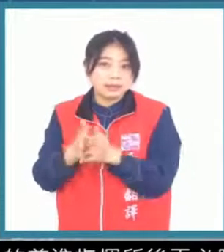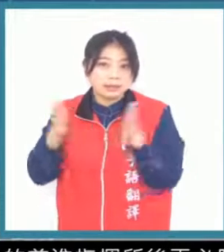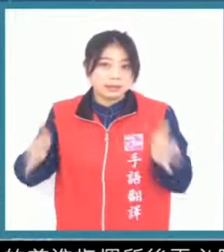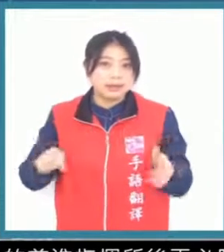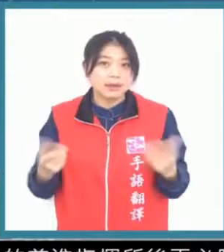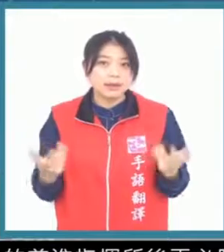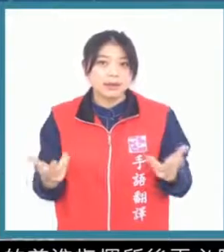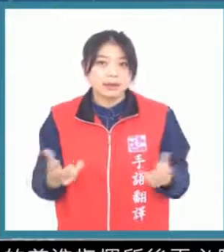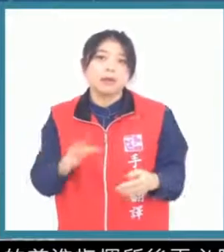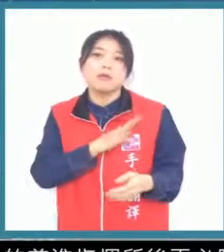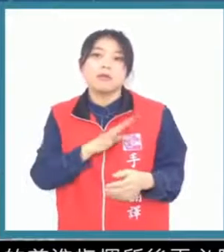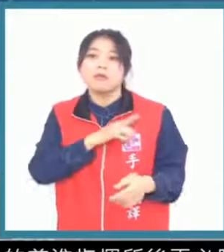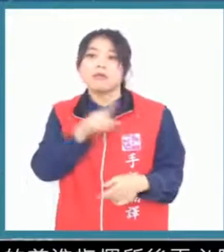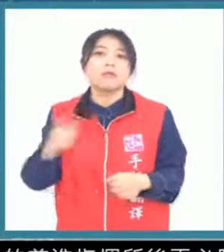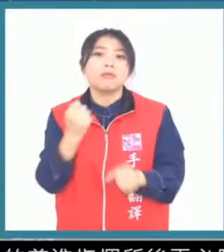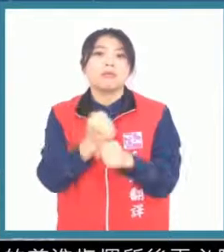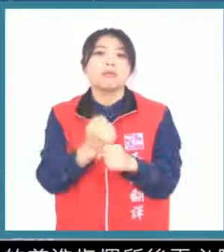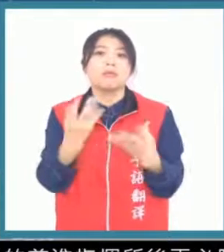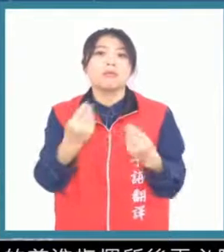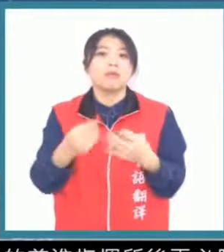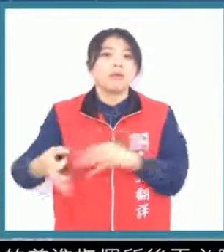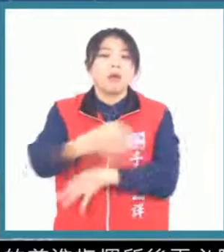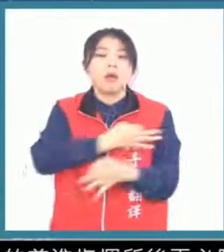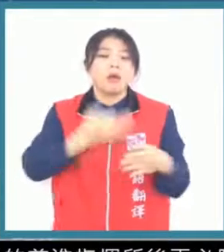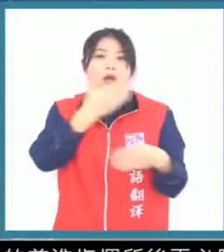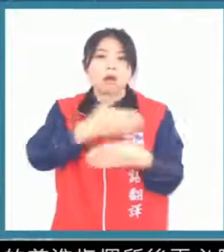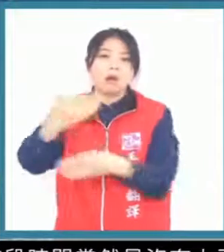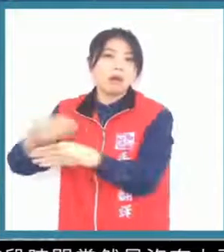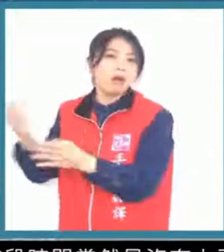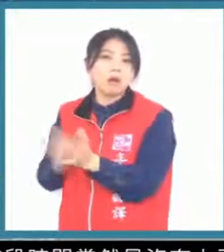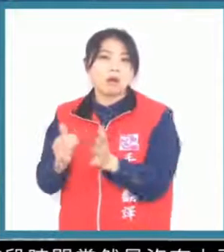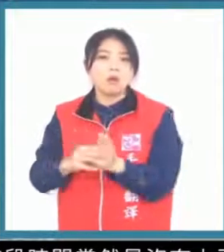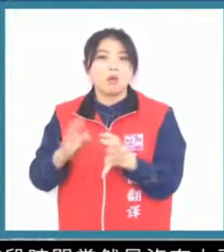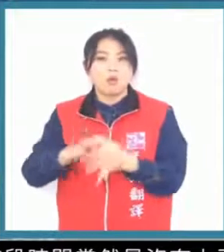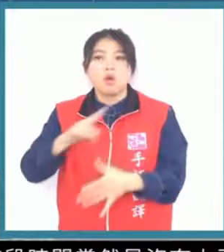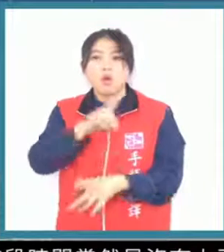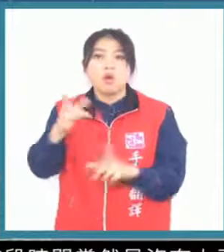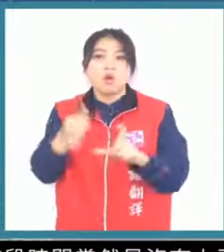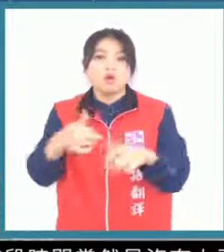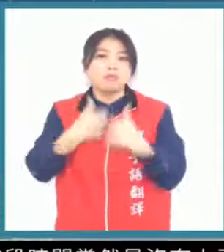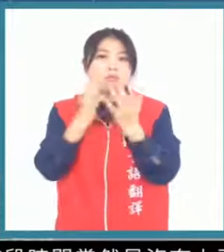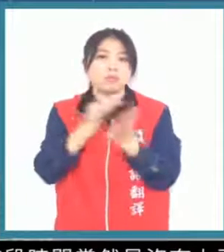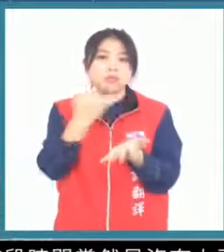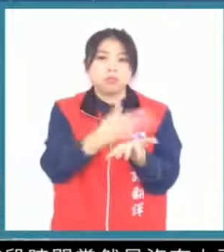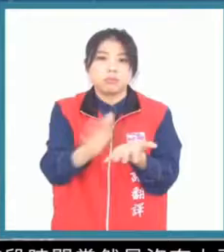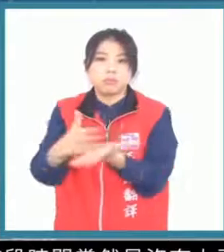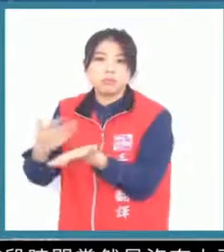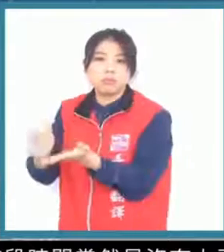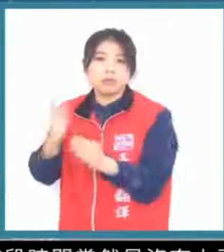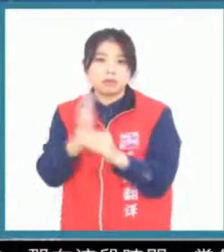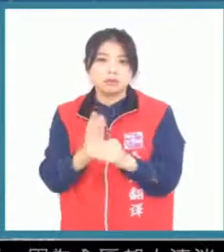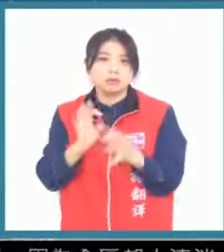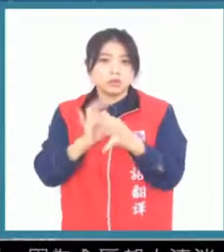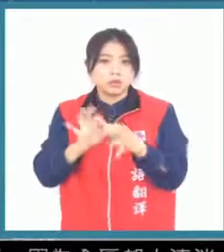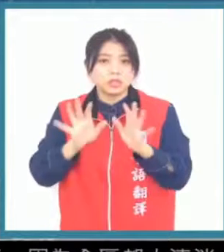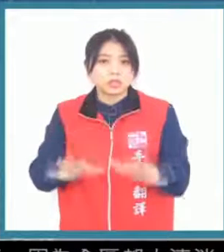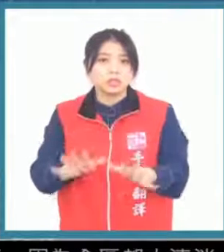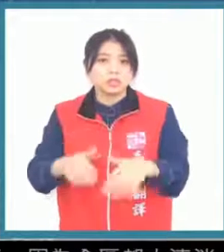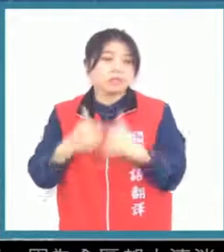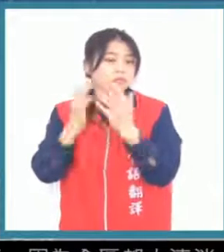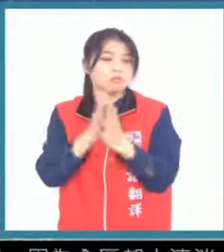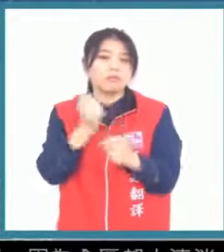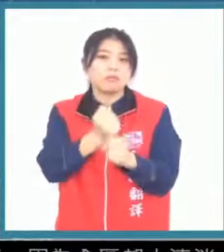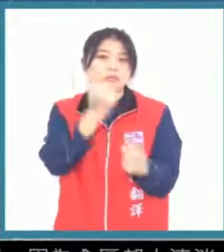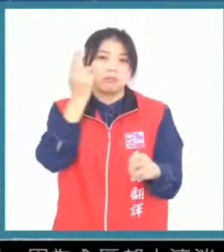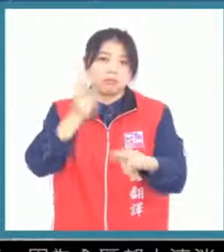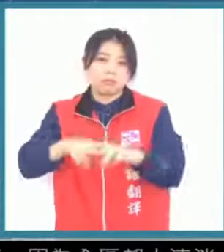有上工，没有营业，因为全区都大清销，那目前是处于这个完全停工的状